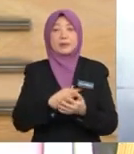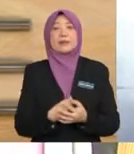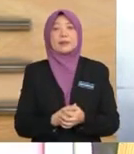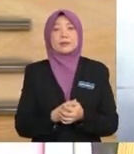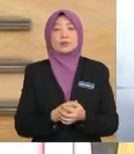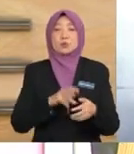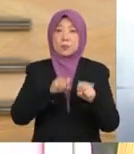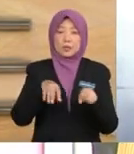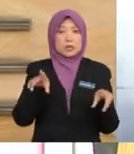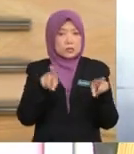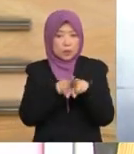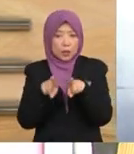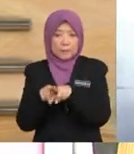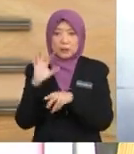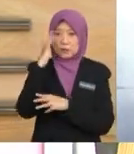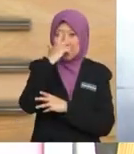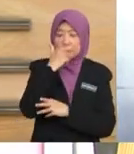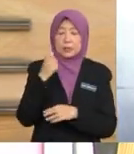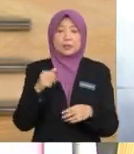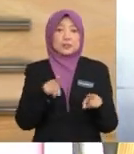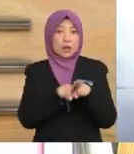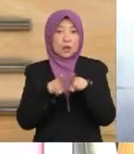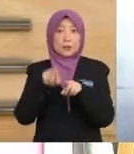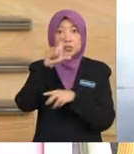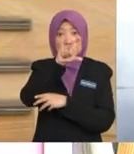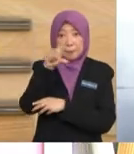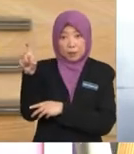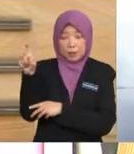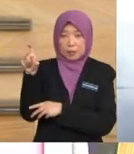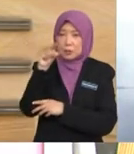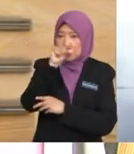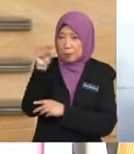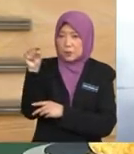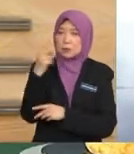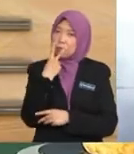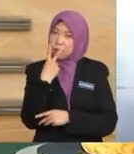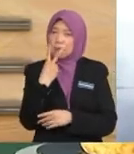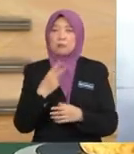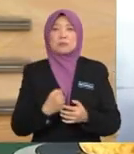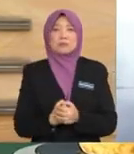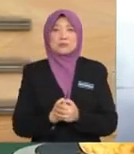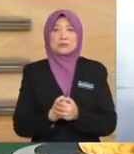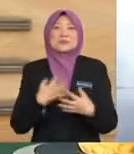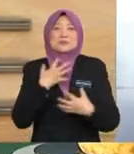dia sama cantik, sama tebal, ya cikgu. Kali pertama pegang, cikgu. Ya. Teruja.